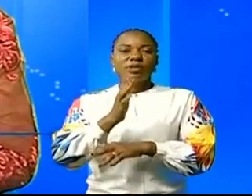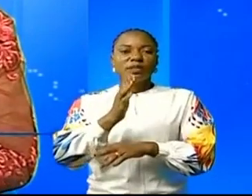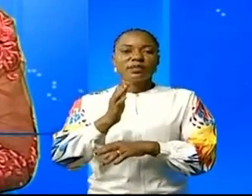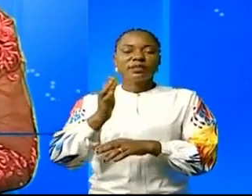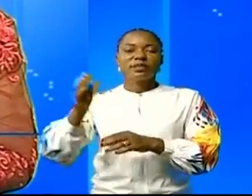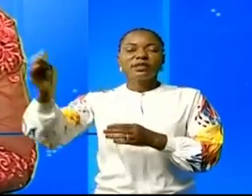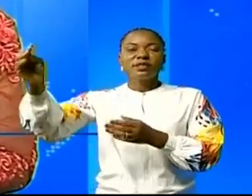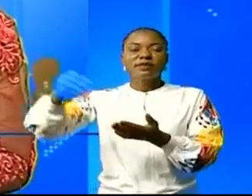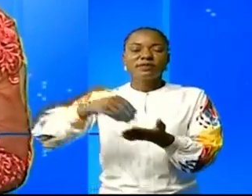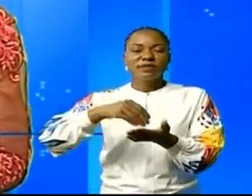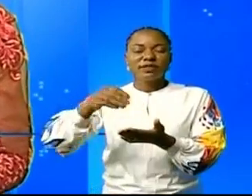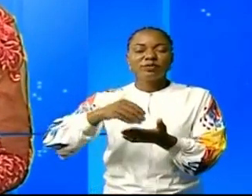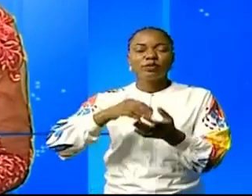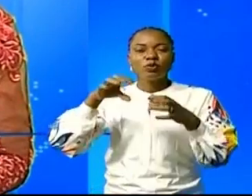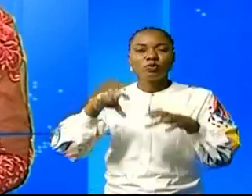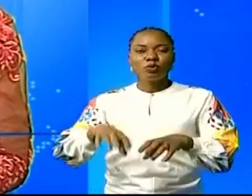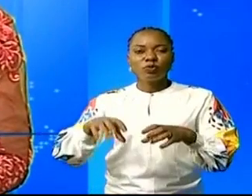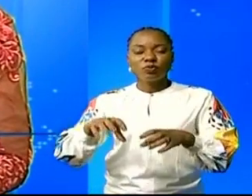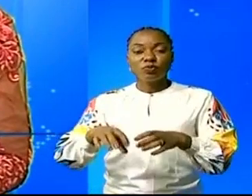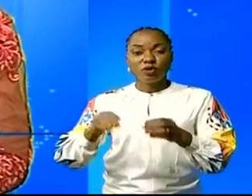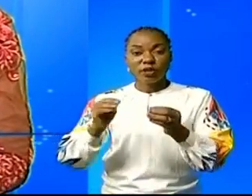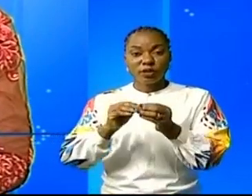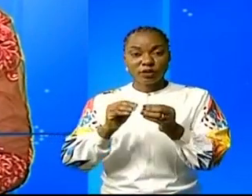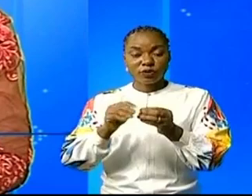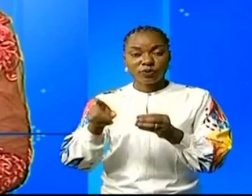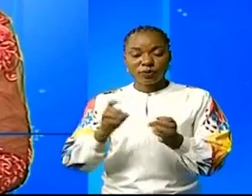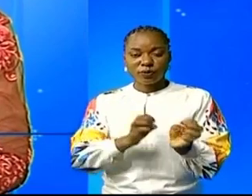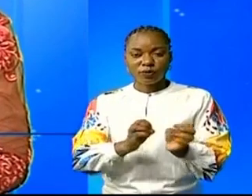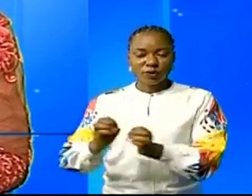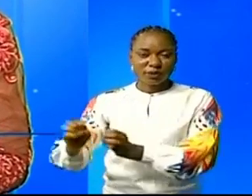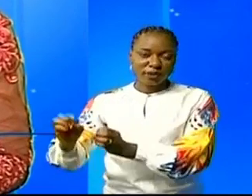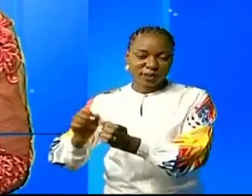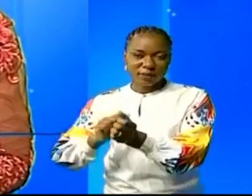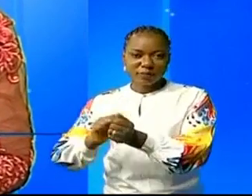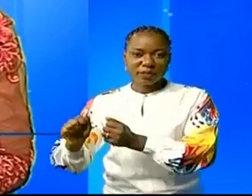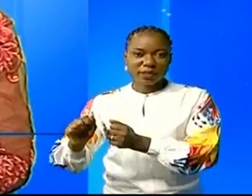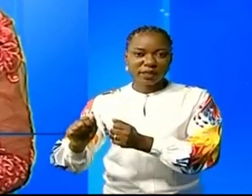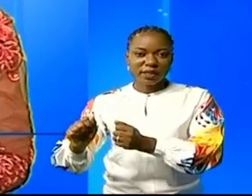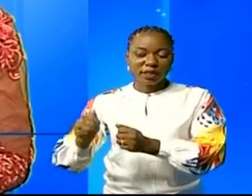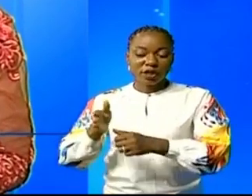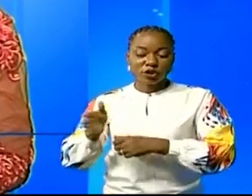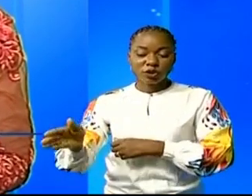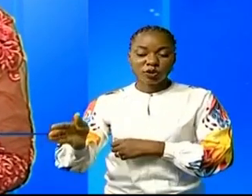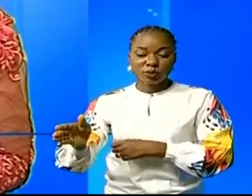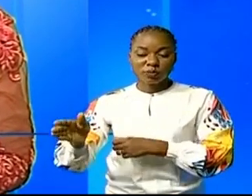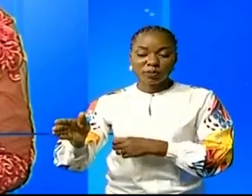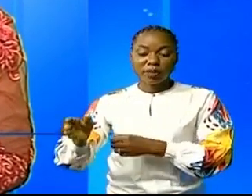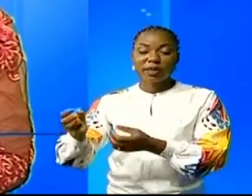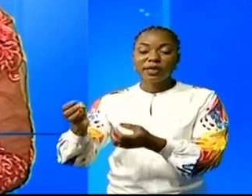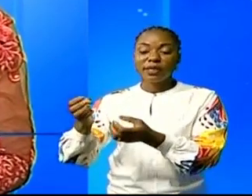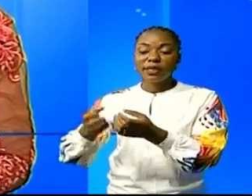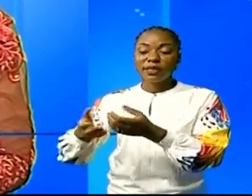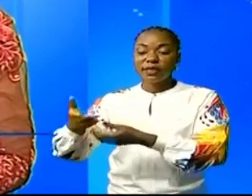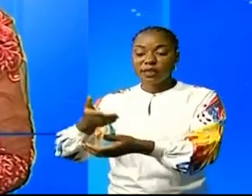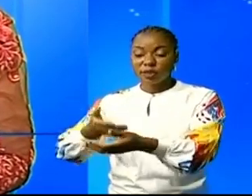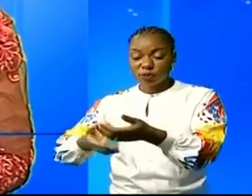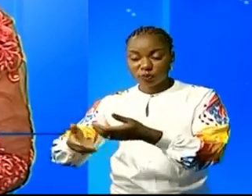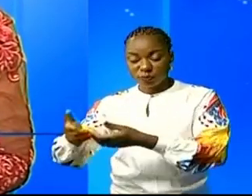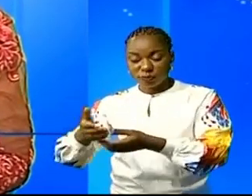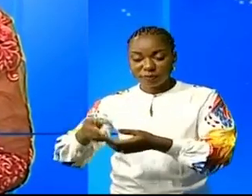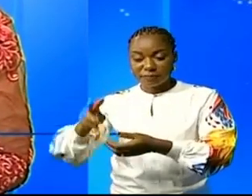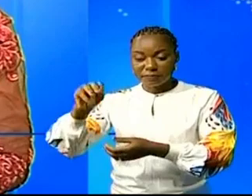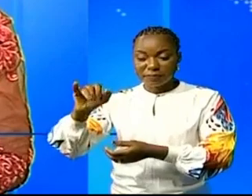investissements en RDC, ces assises seront organisées par la Chambre de commerce du Minnesota